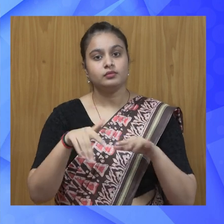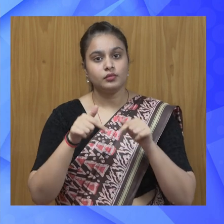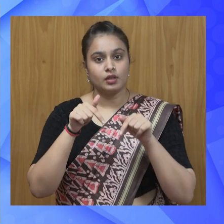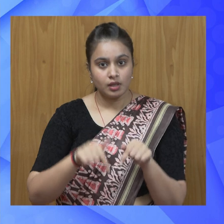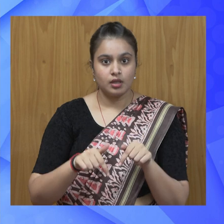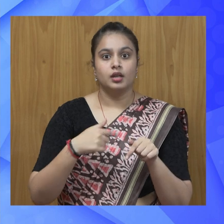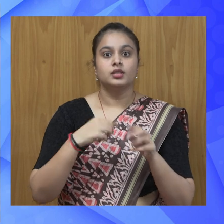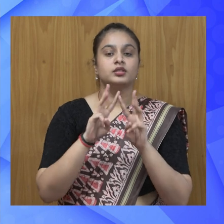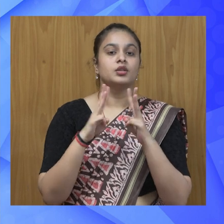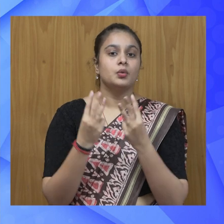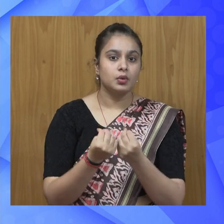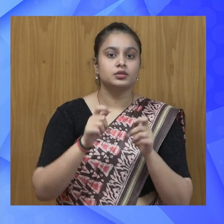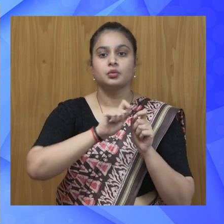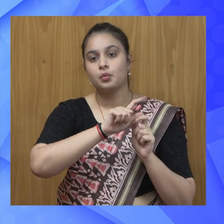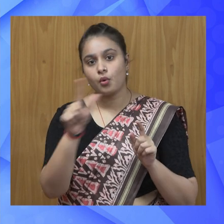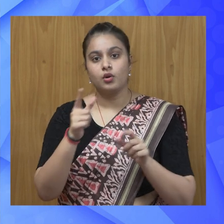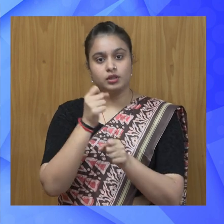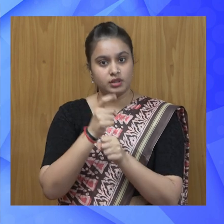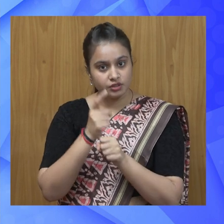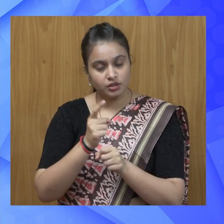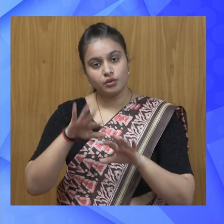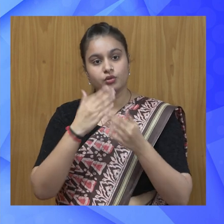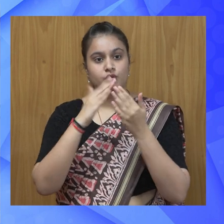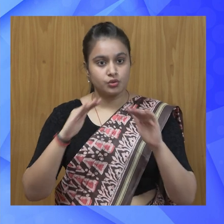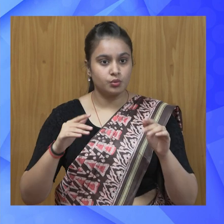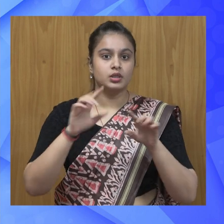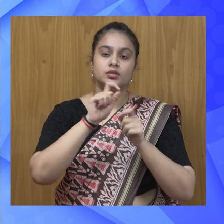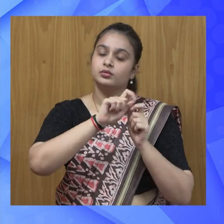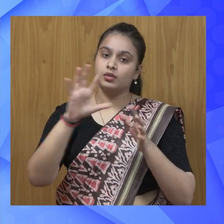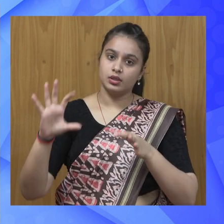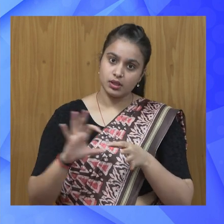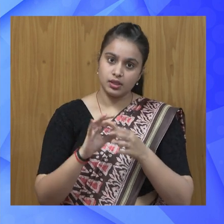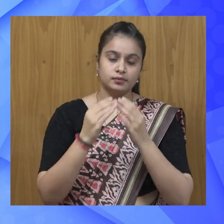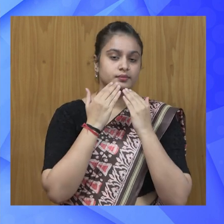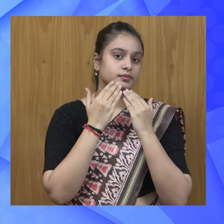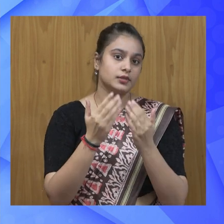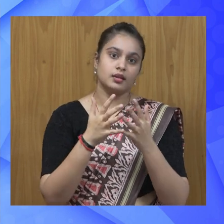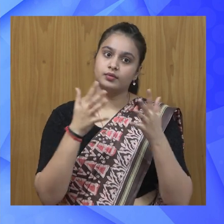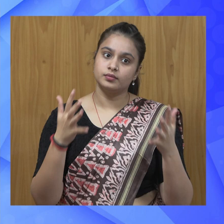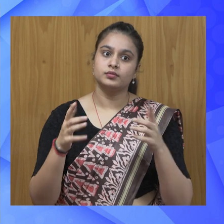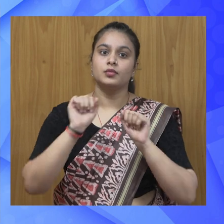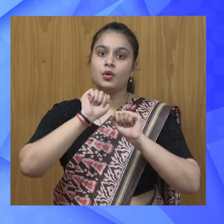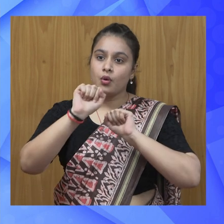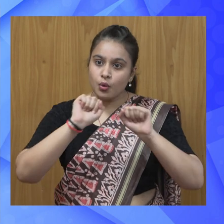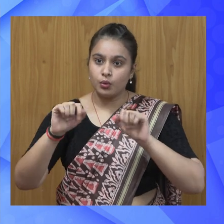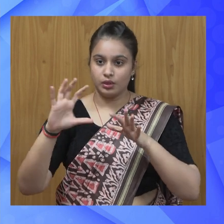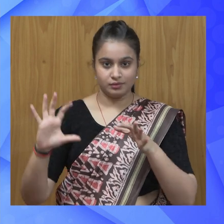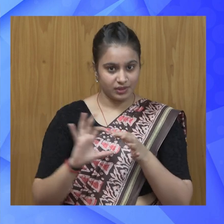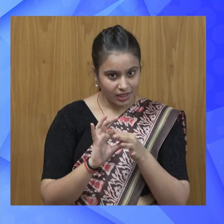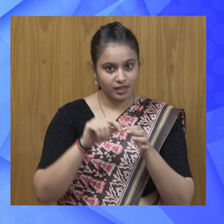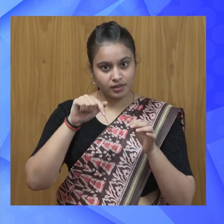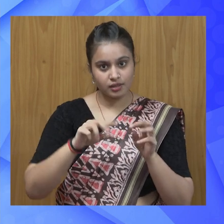की कार्यशाला में सभी शिक्षकों और छात्रों की भागीदारी के लिए आभार व्यक्त करना चाहूंगी. आपकी सक्रिय भागीदारी ने